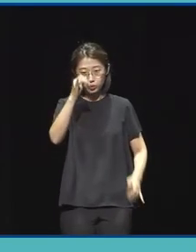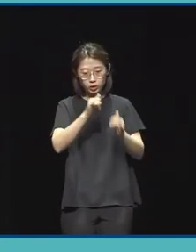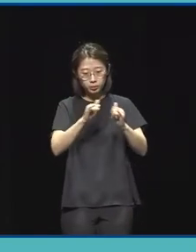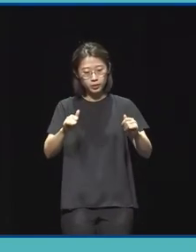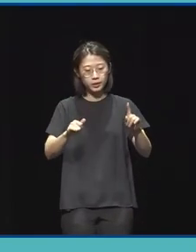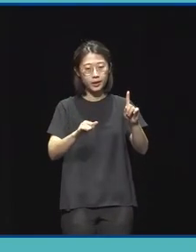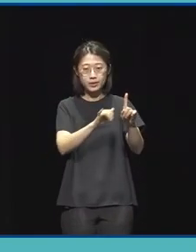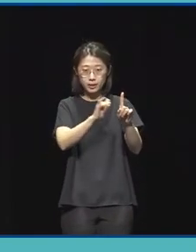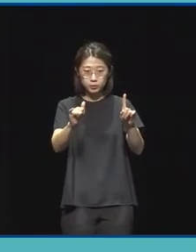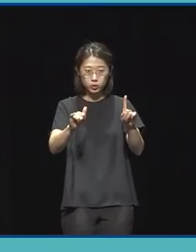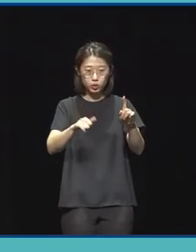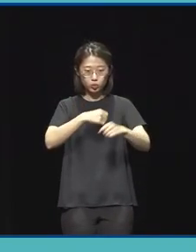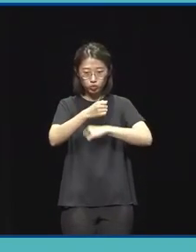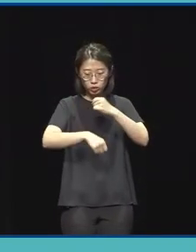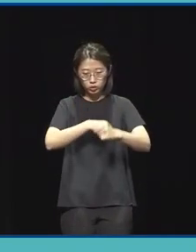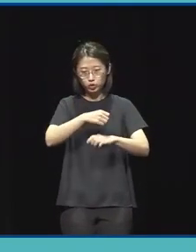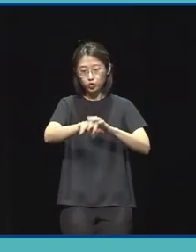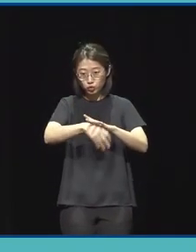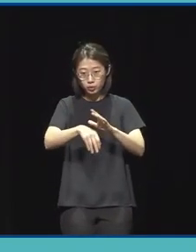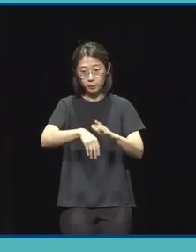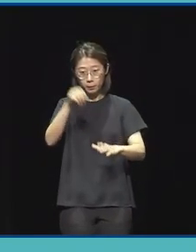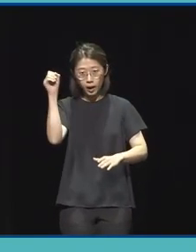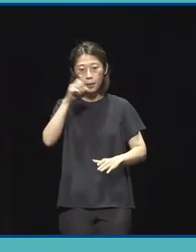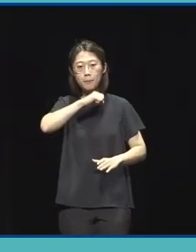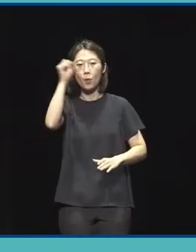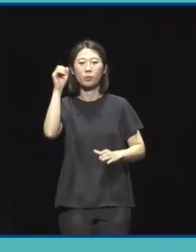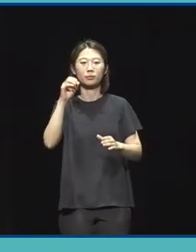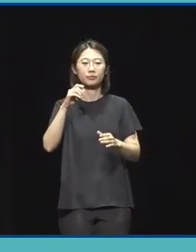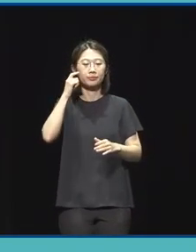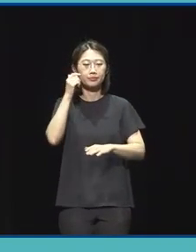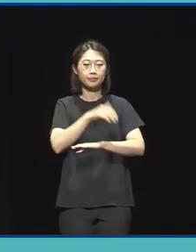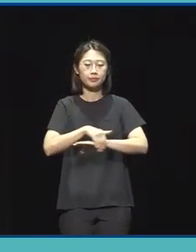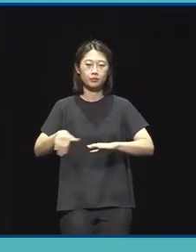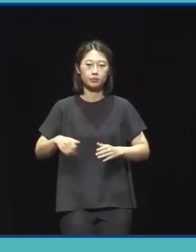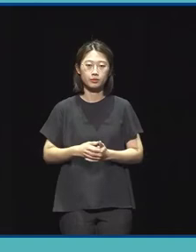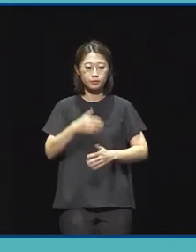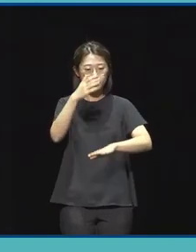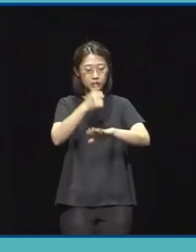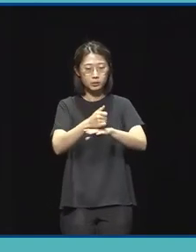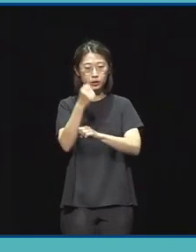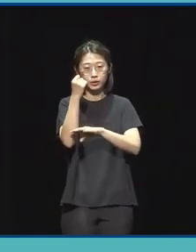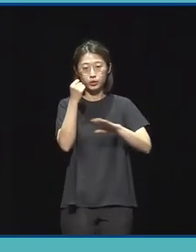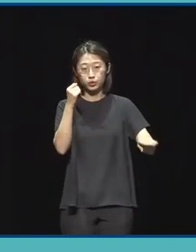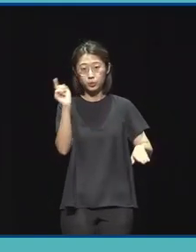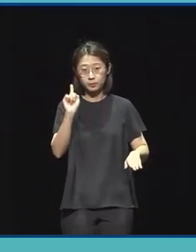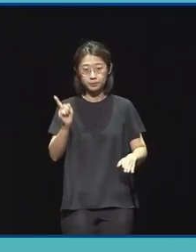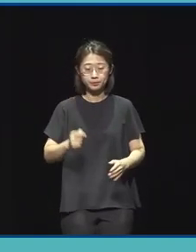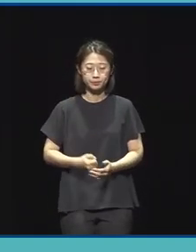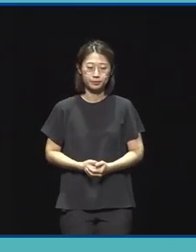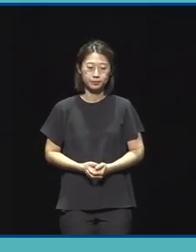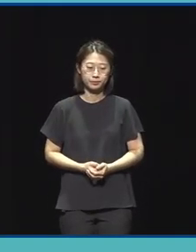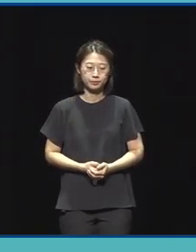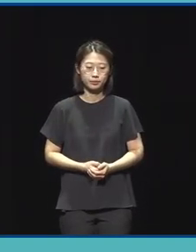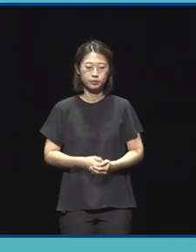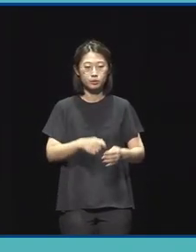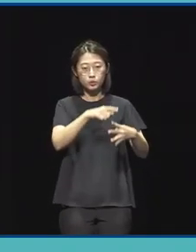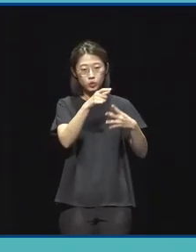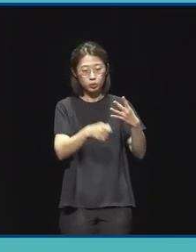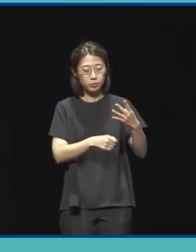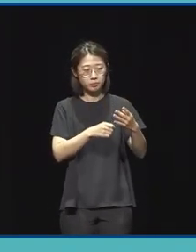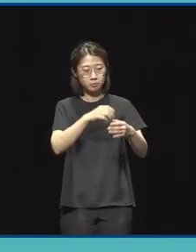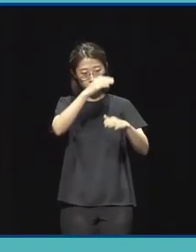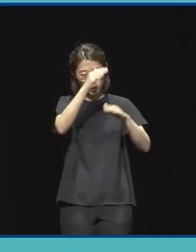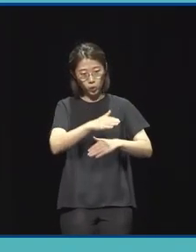저희가 무작위 추첨으로 저희가 구성을 할 예정입니다 마지막으로 심의 기준입니다 프로그램 프로그램 내용에